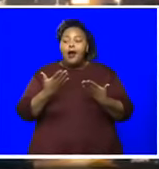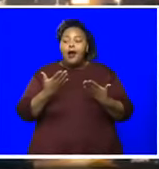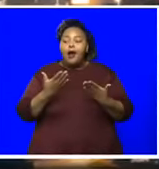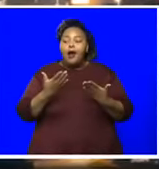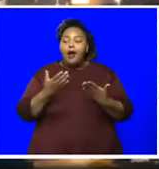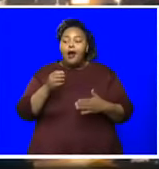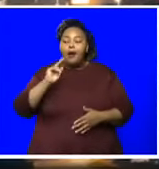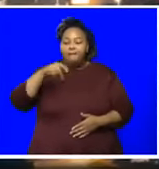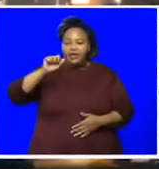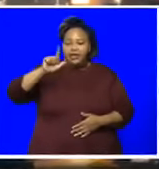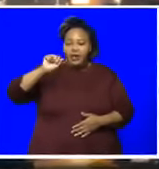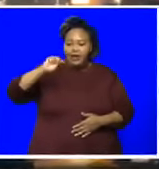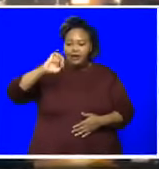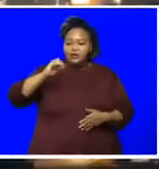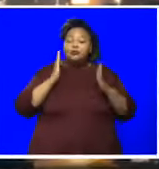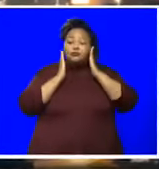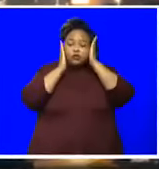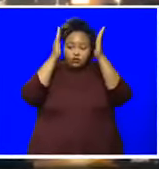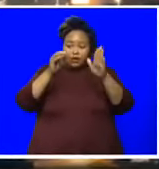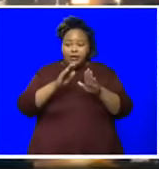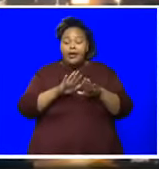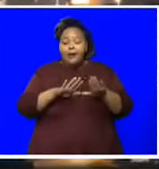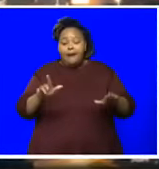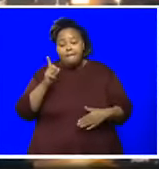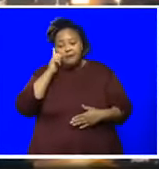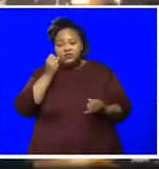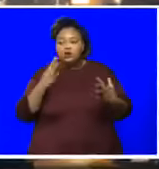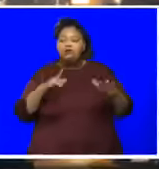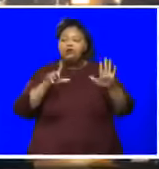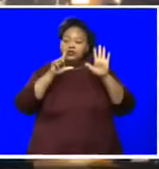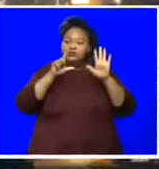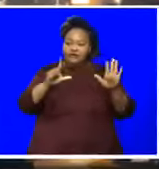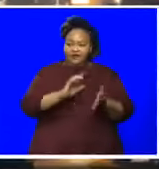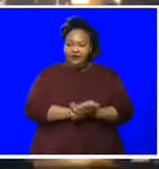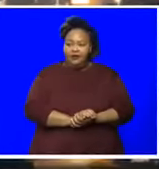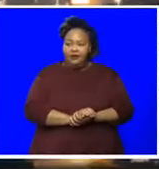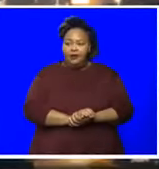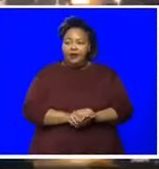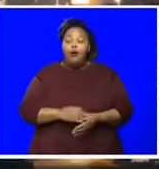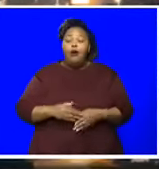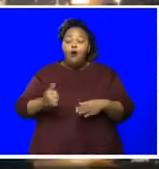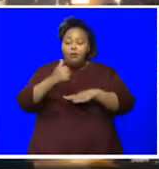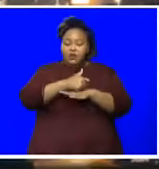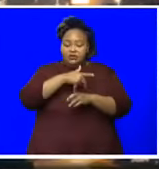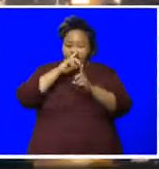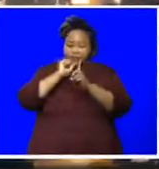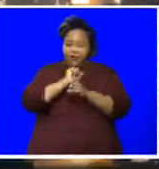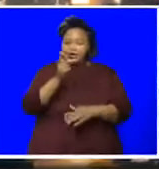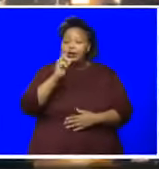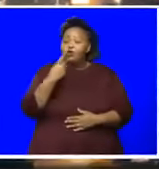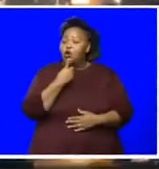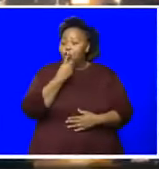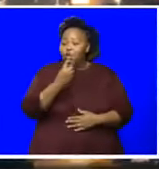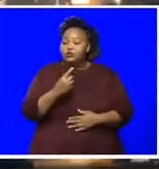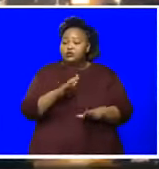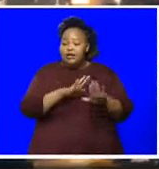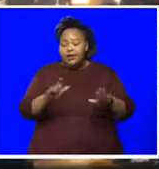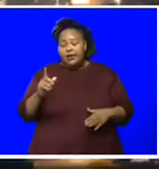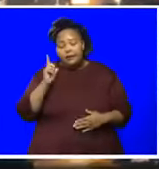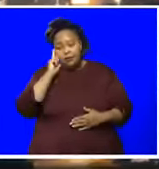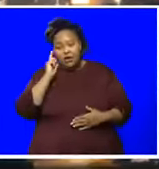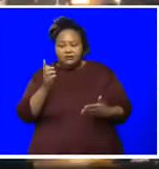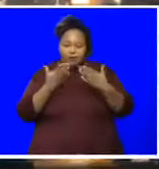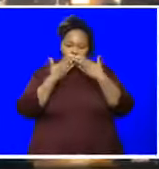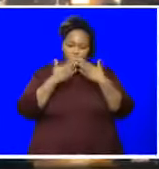esikhombisa. Sihlalo wale nhlangano Lutho Dlamini uthi le mibhedze itawuya kubogogo. Kanzike le mbhedze ibide imali